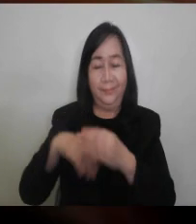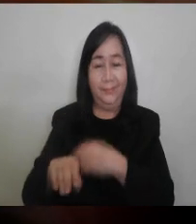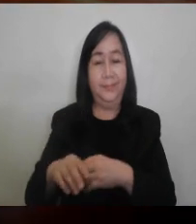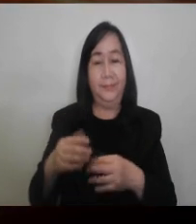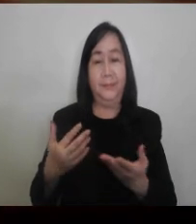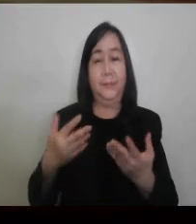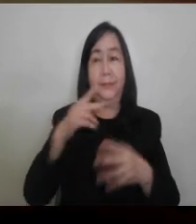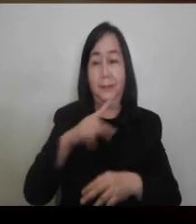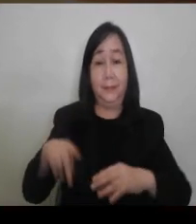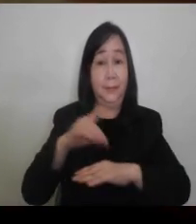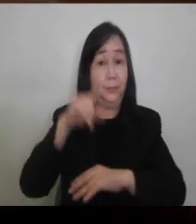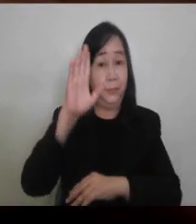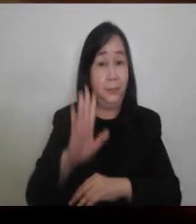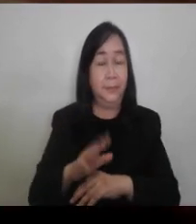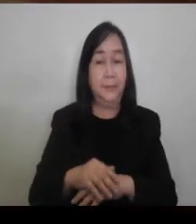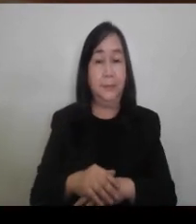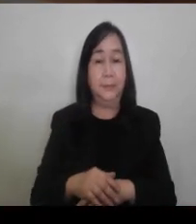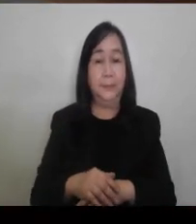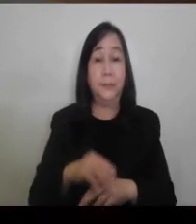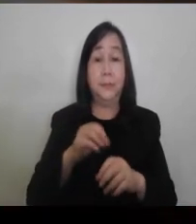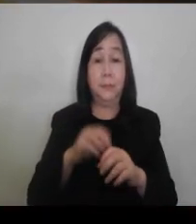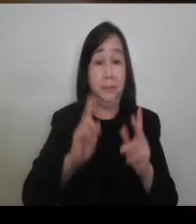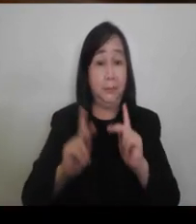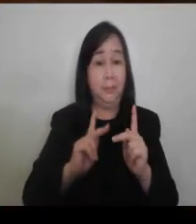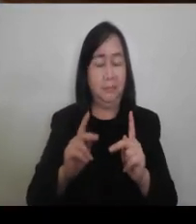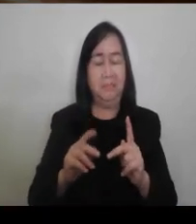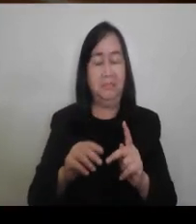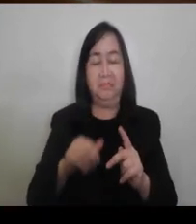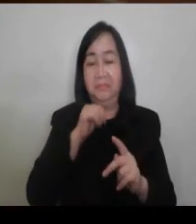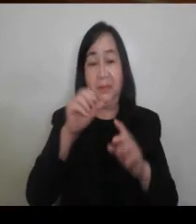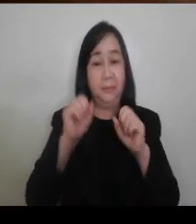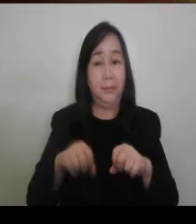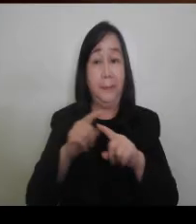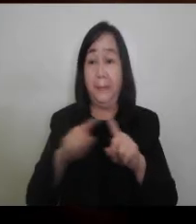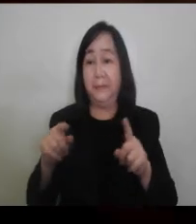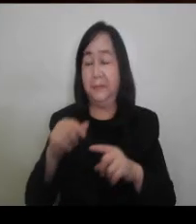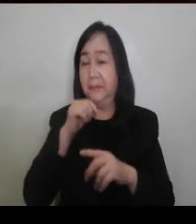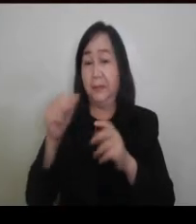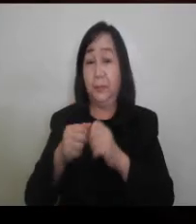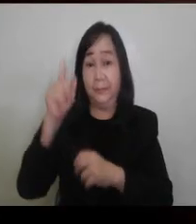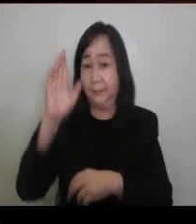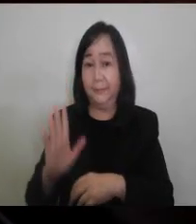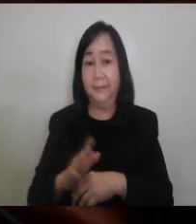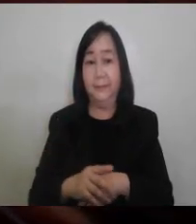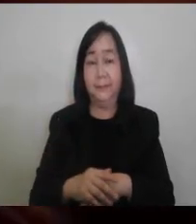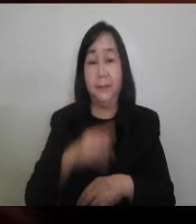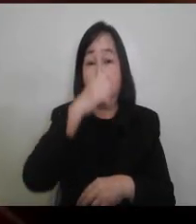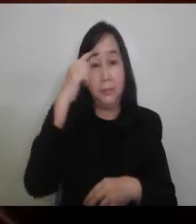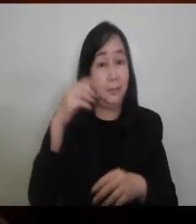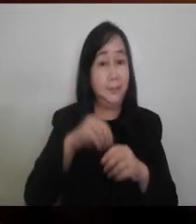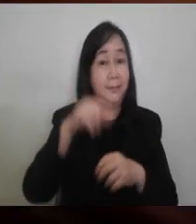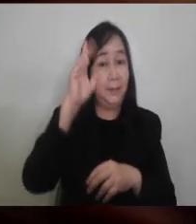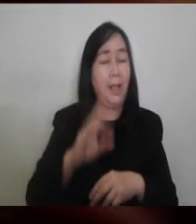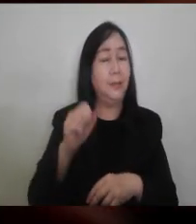Ngunit sinundan niya ito ng, sa tao, ito ay imposible, ngunit hindi sa Diyos.